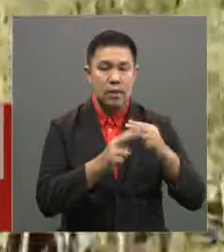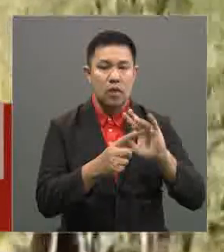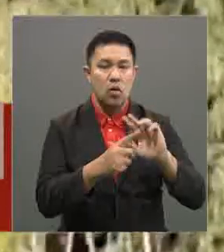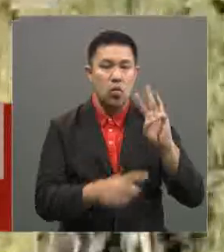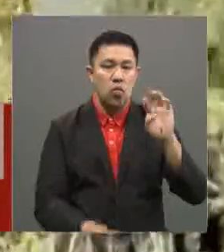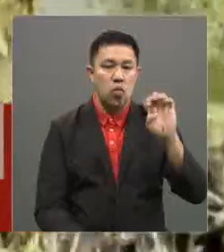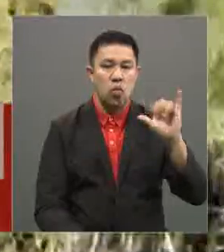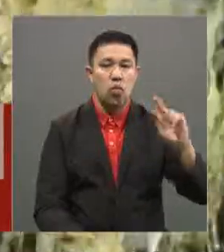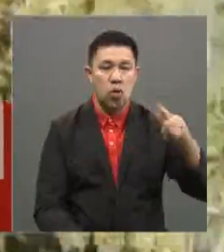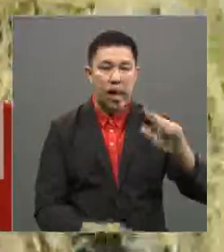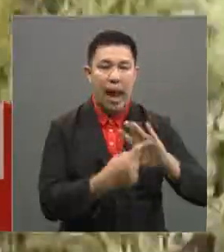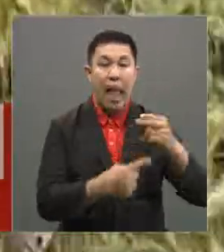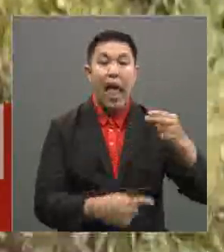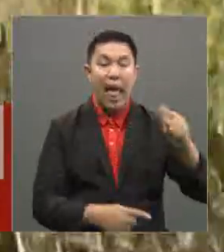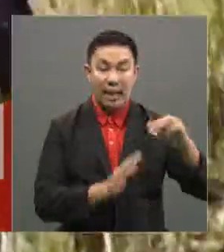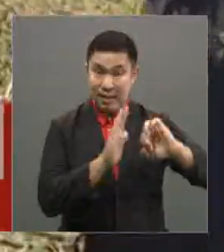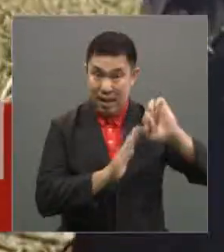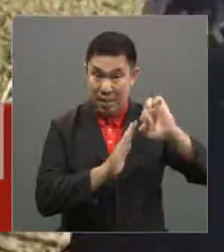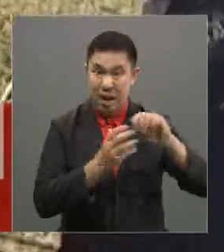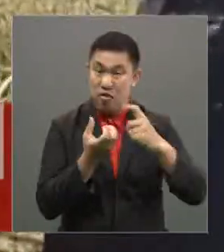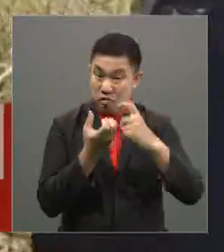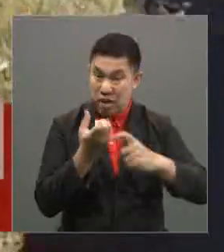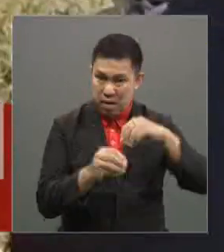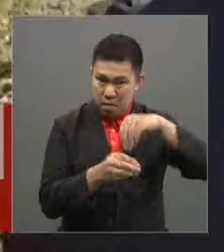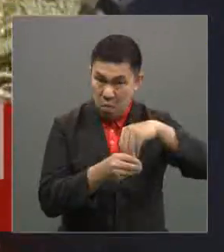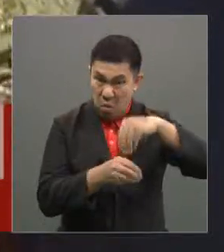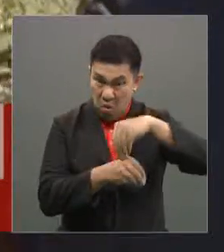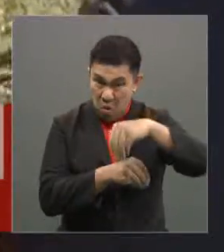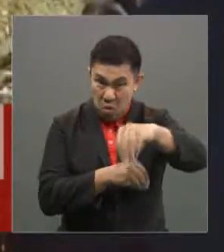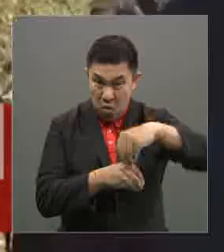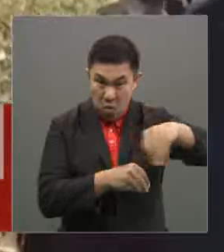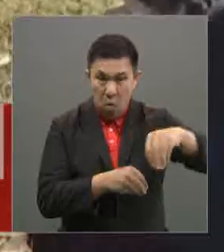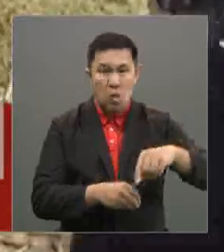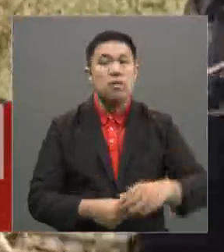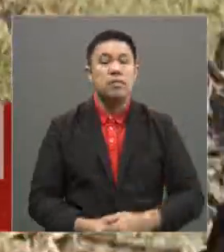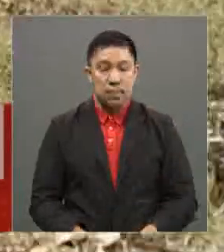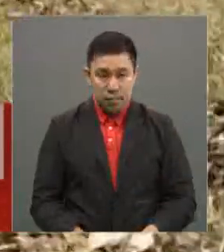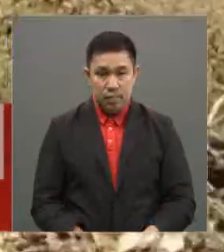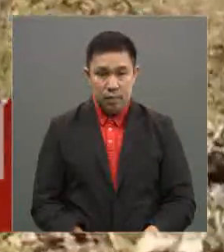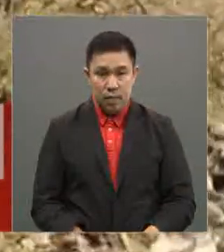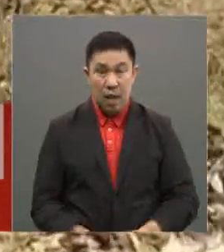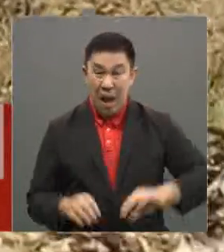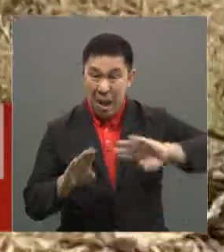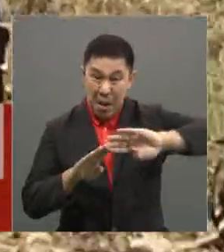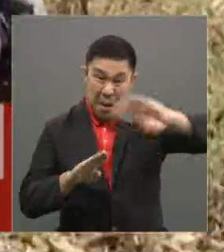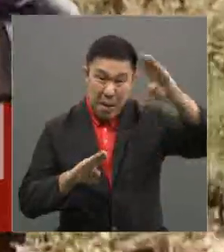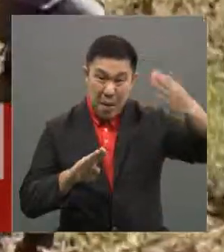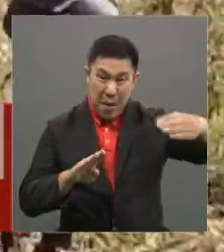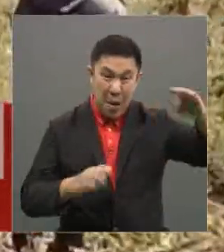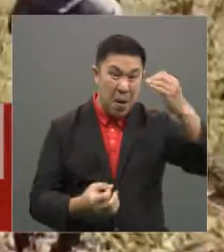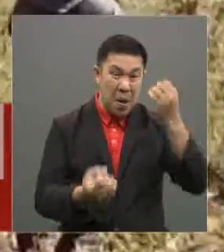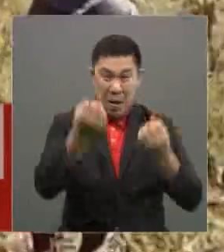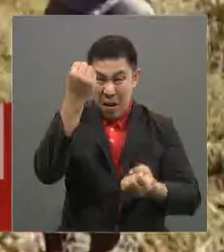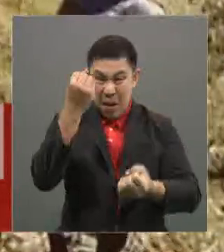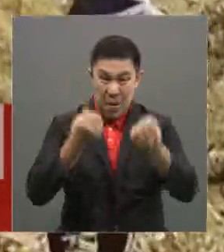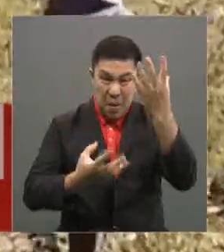ทราบว่ามีการลักลอบปลูกฝิ่นแล้วดูค่ะคุณผู้ชมคะอืนี่คือสภาพเป็นแบบเนี้ยเอออยู่กลางปากเขาจริงๆนะคะ